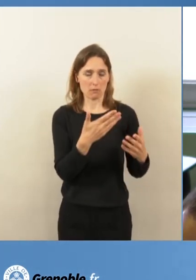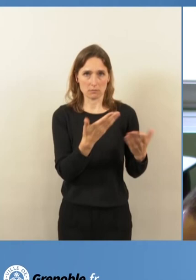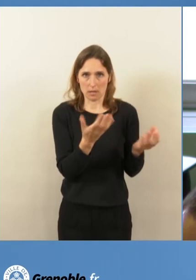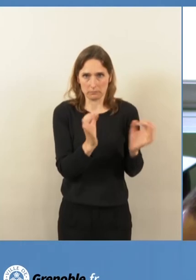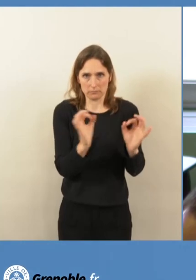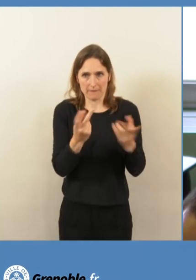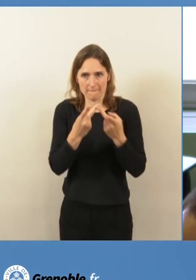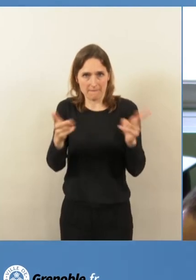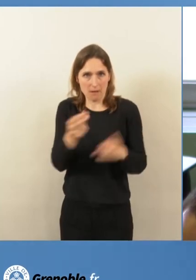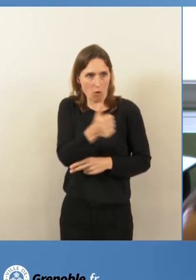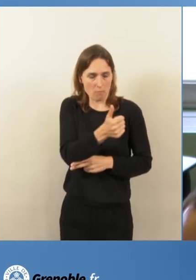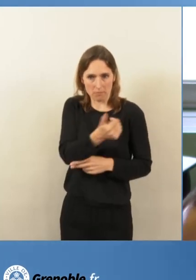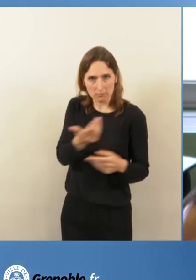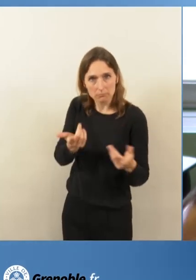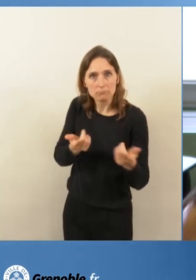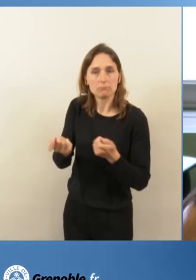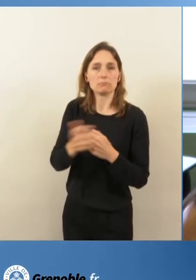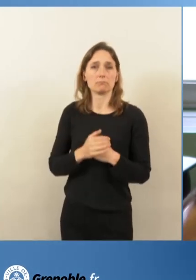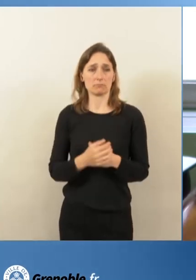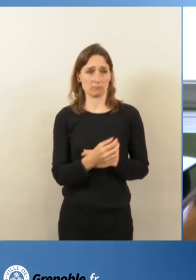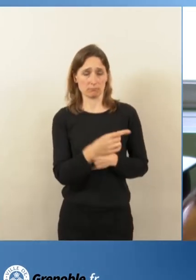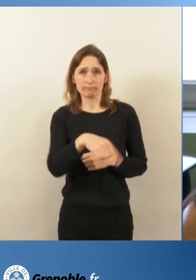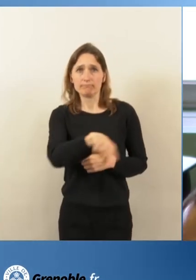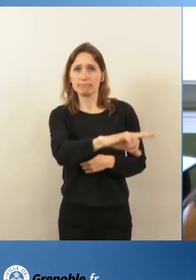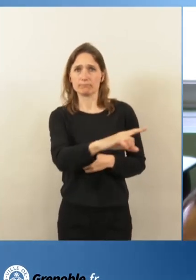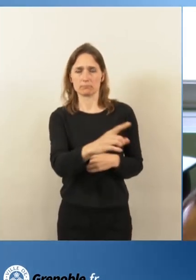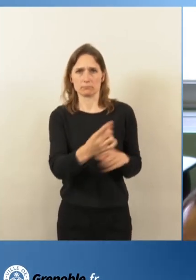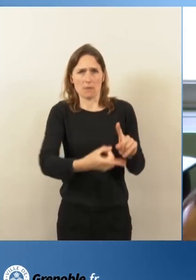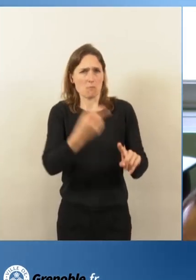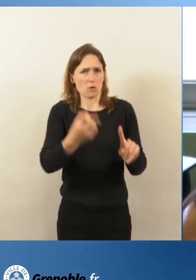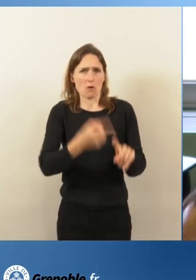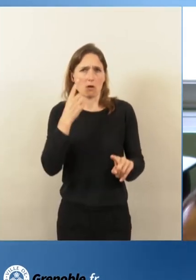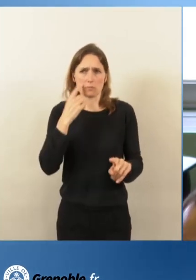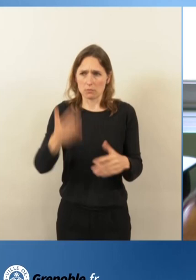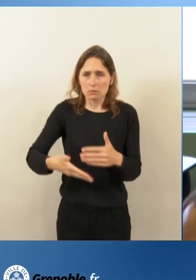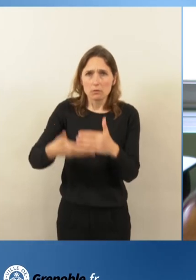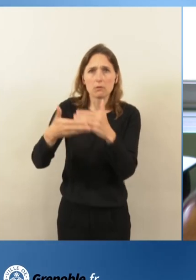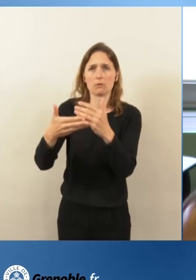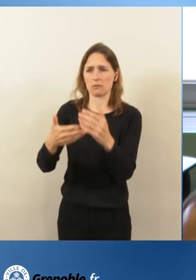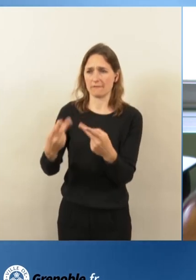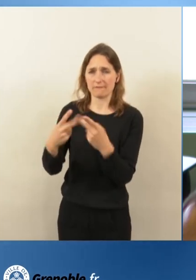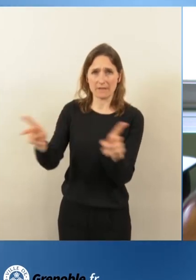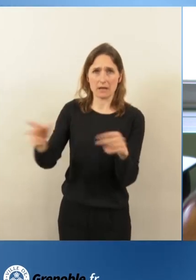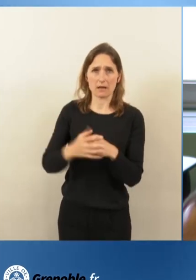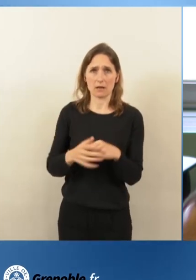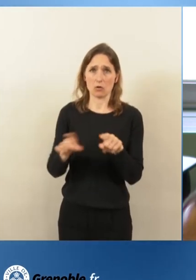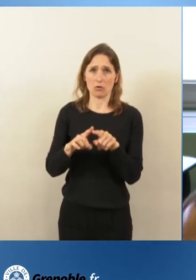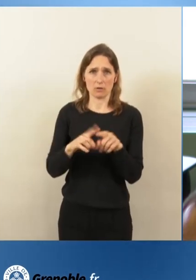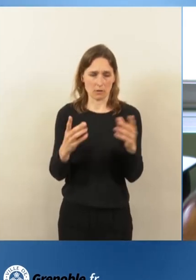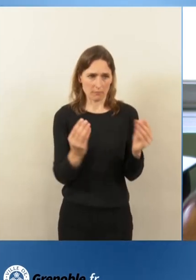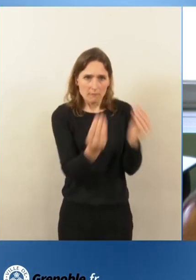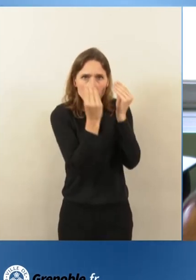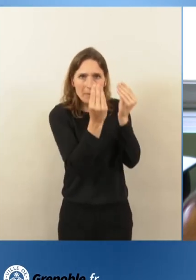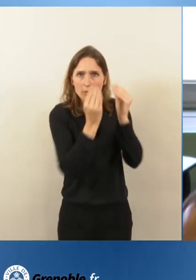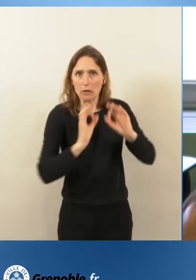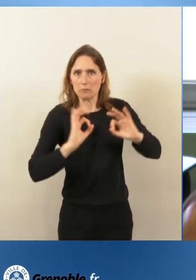elle et il sont les indispensables les bouées de secours et les formateurs de nos actions menées